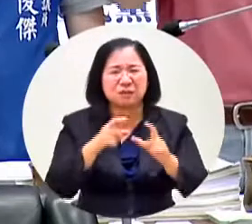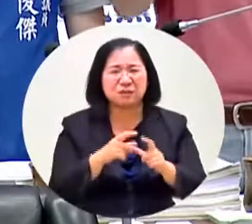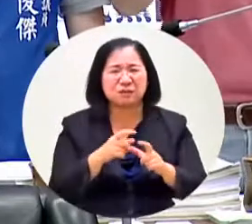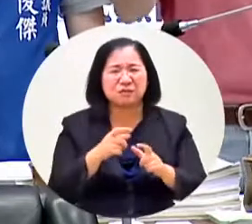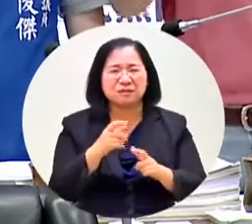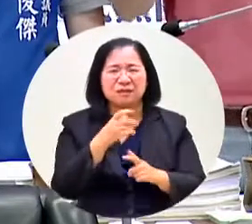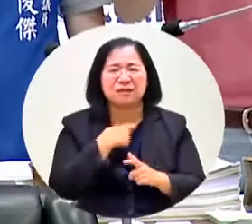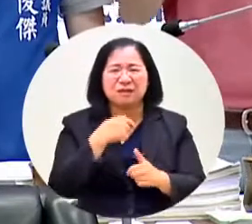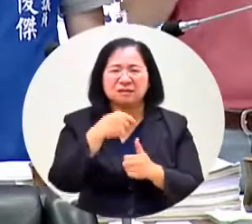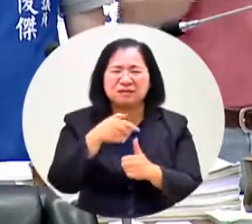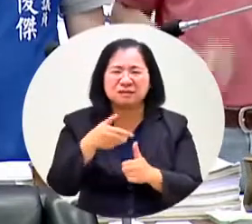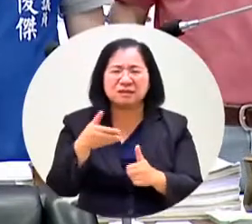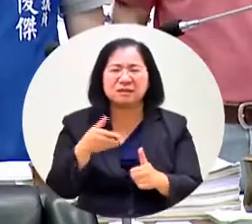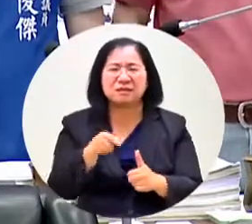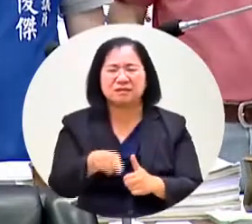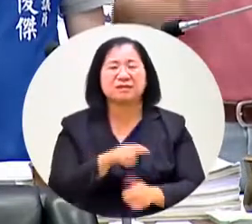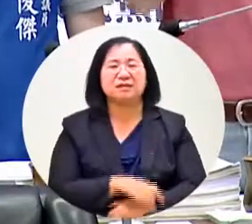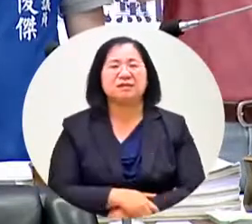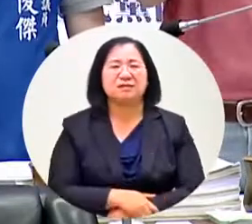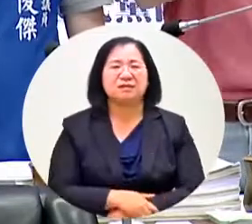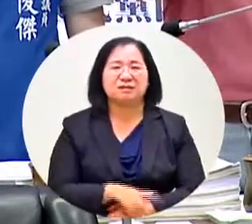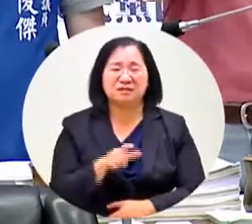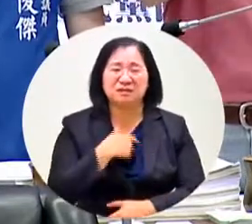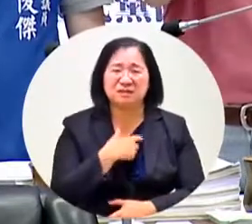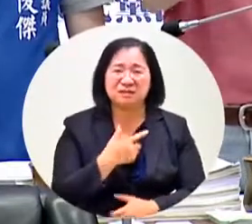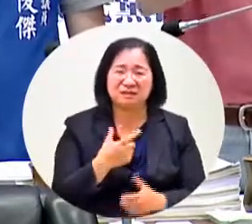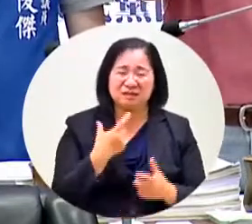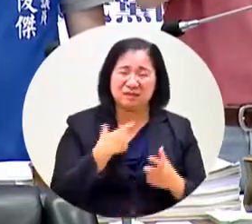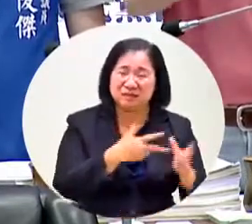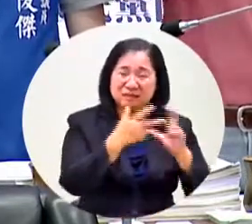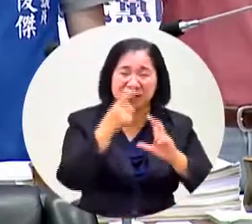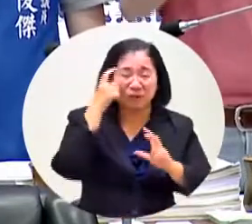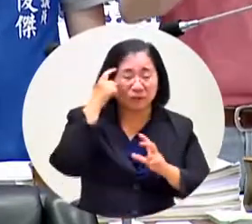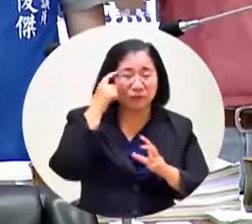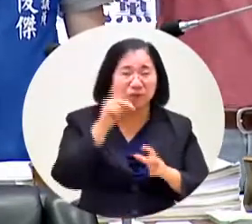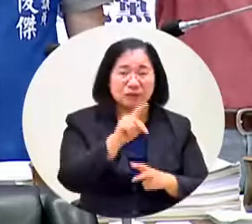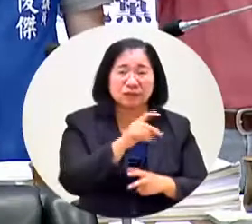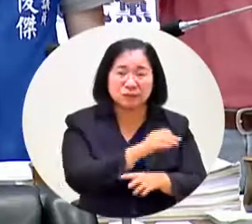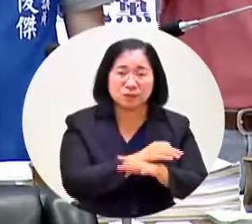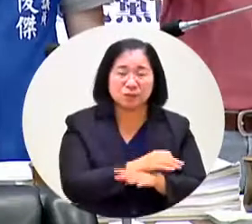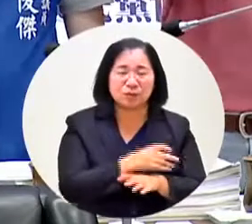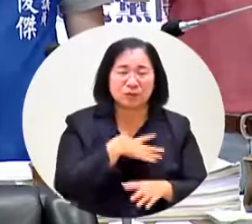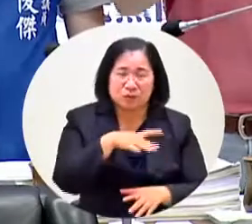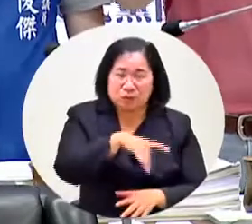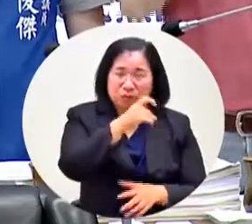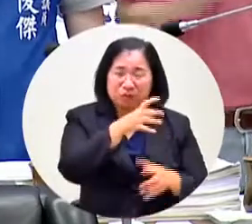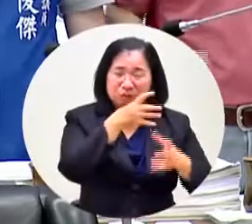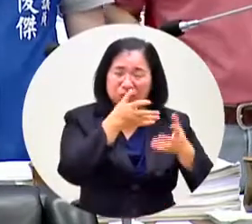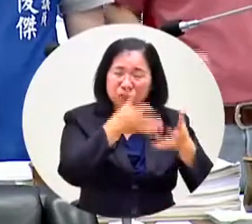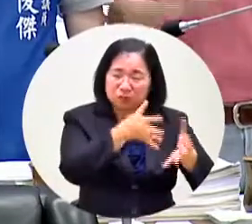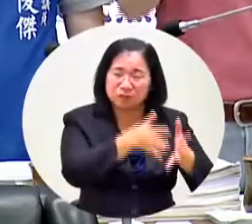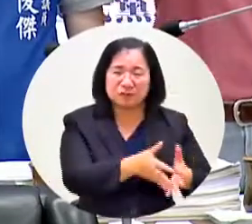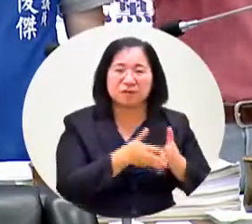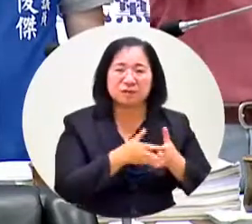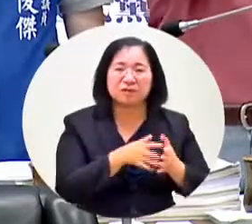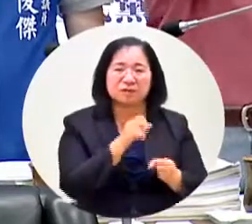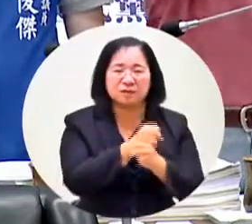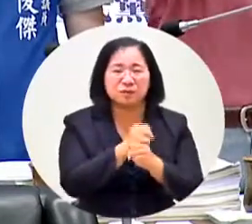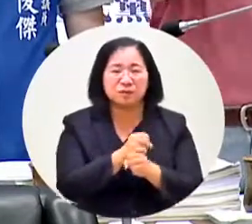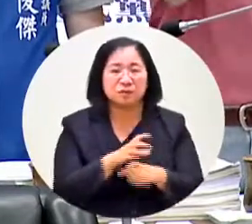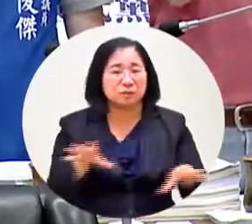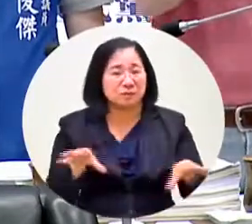你桥头科学园区你在讲双语教学，其实你这个才是在筑巢引